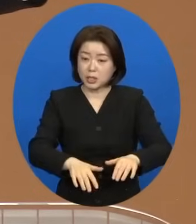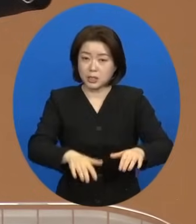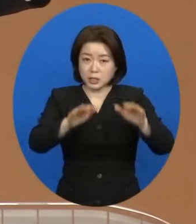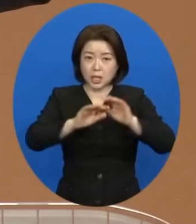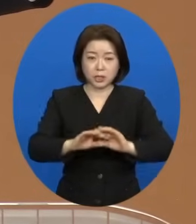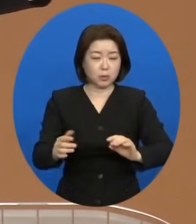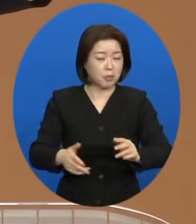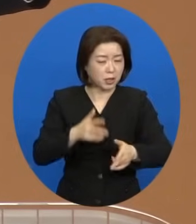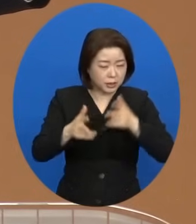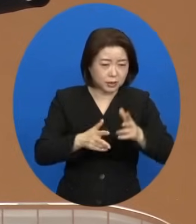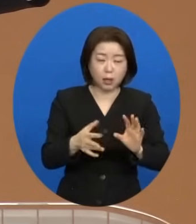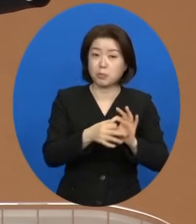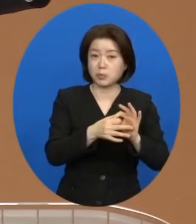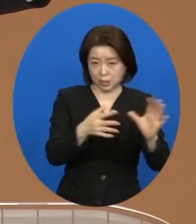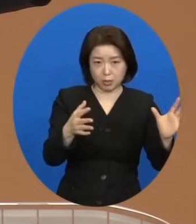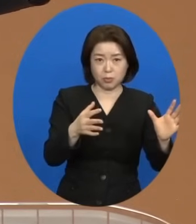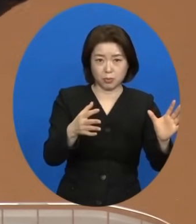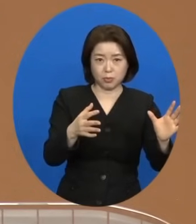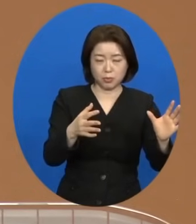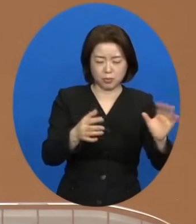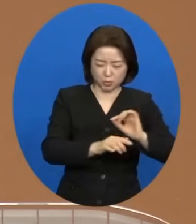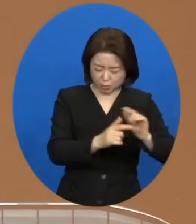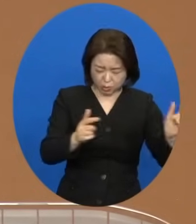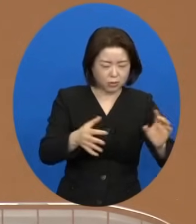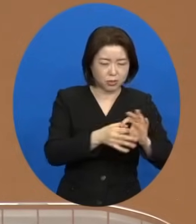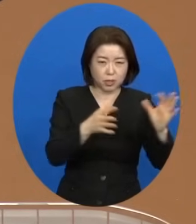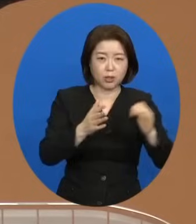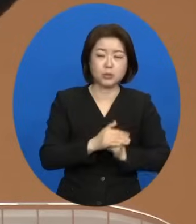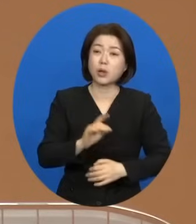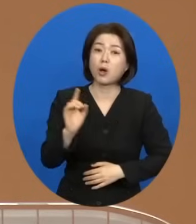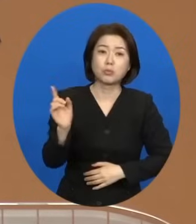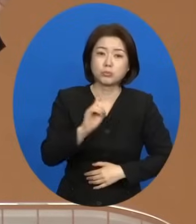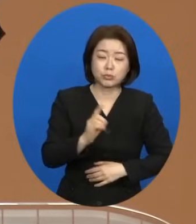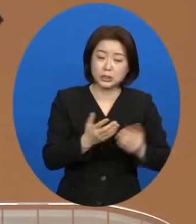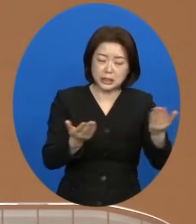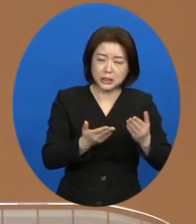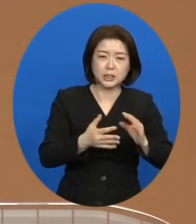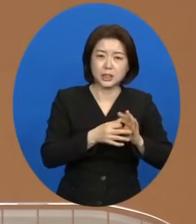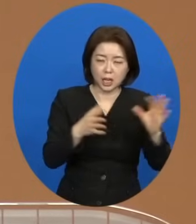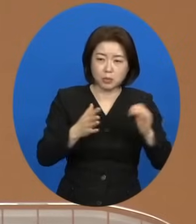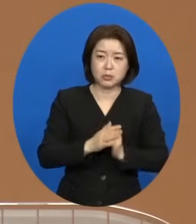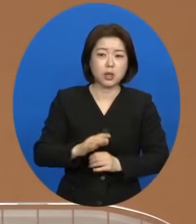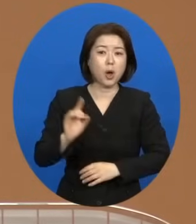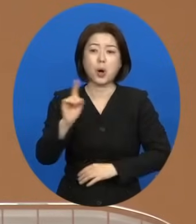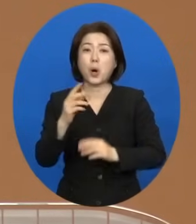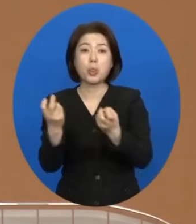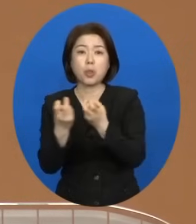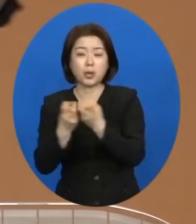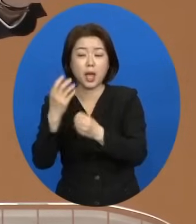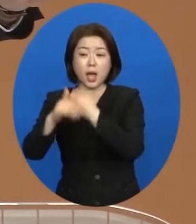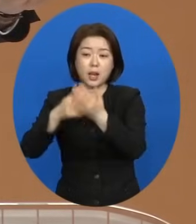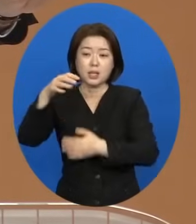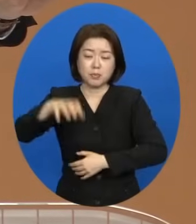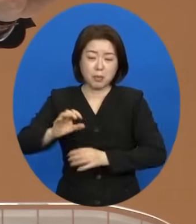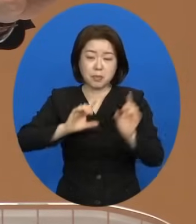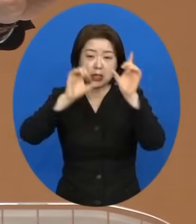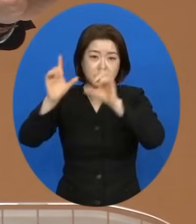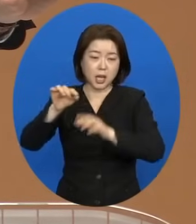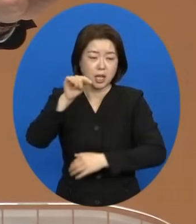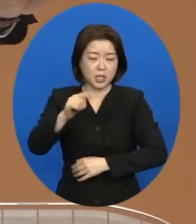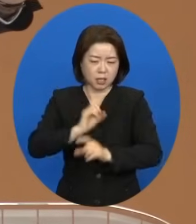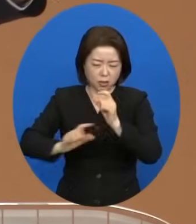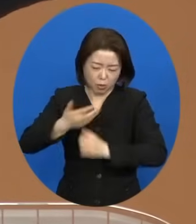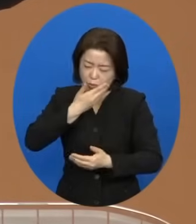비즈니스를 하도 상관이 없이 무엇이 되느냐 보다 어떻게 하나님 앞에서 살아가는 그것 훨씬 더 중요한